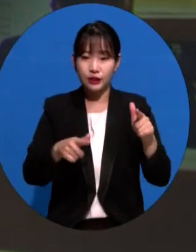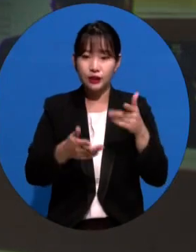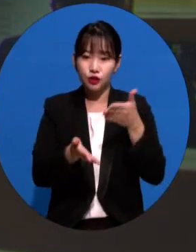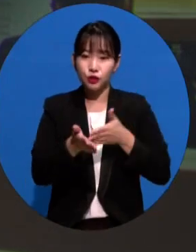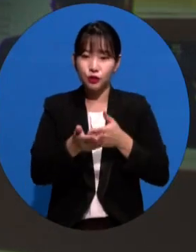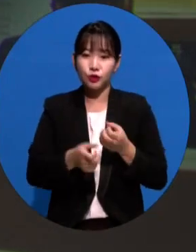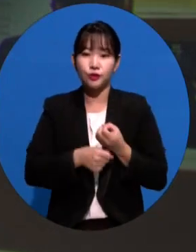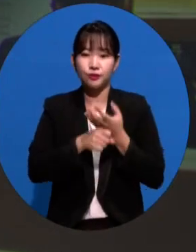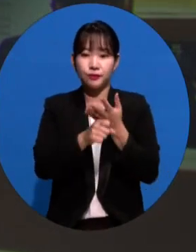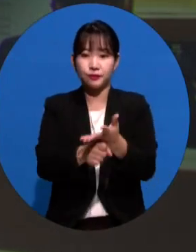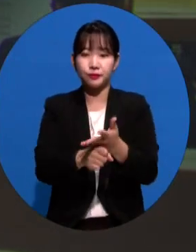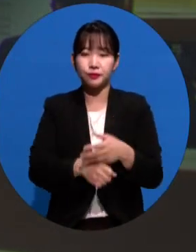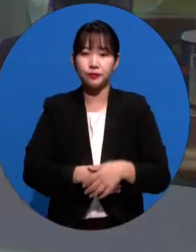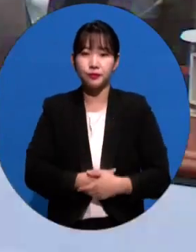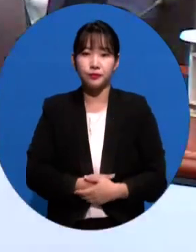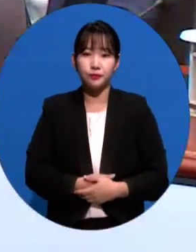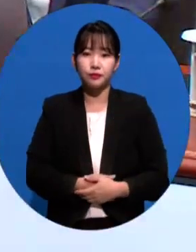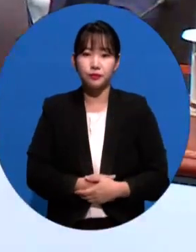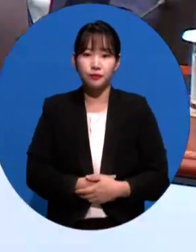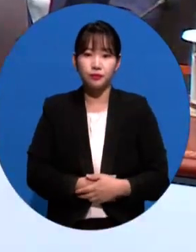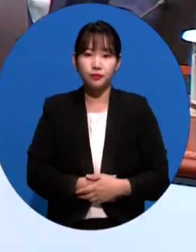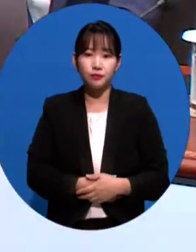김진선 기자가 전해드립니다.